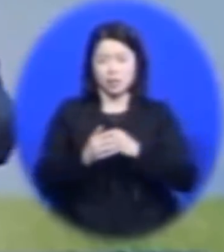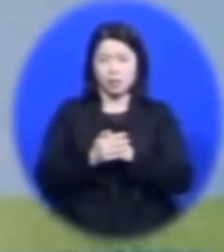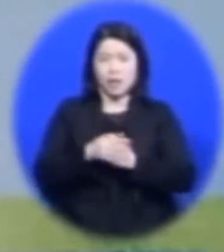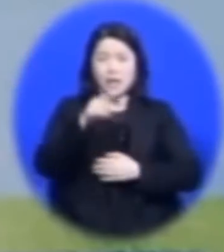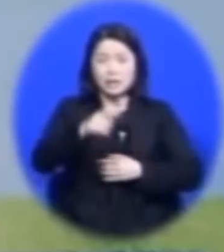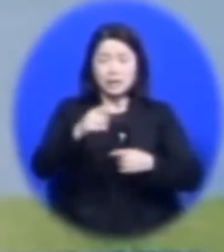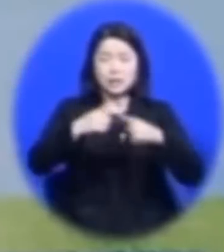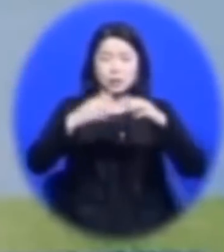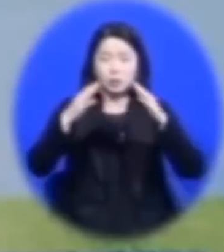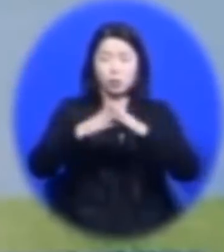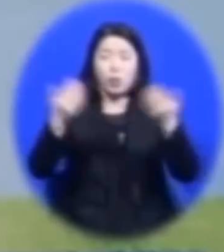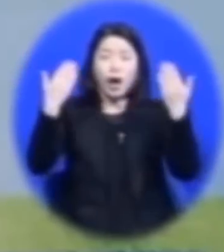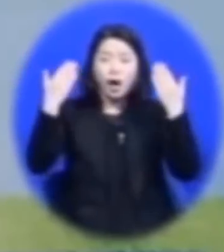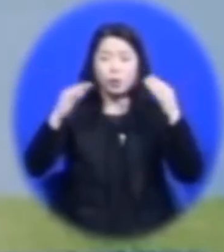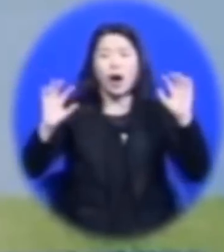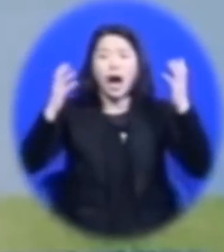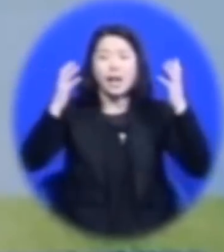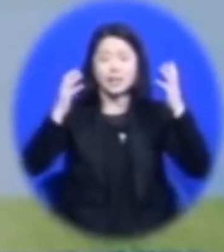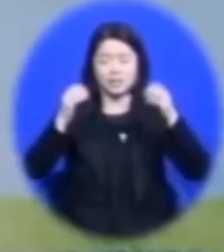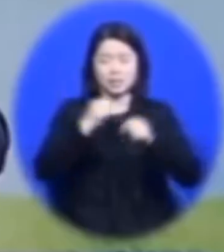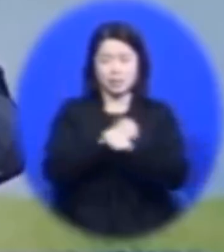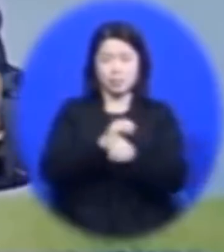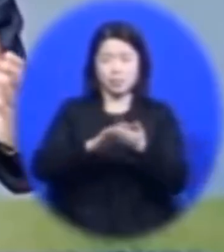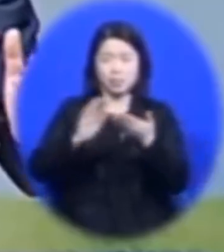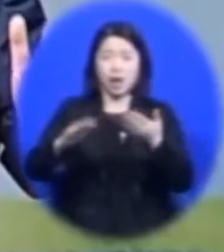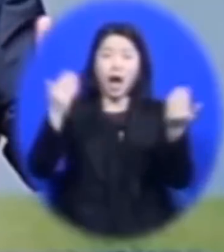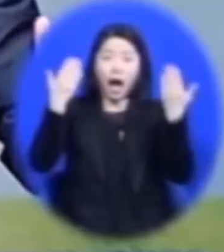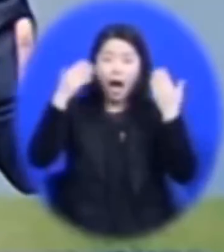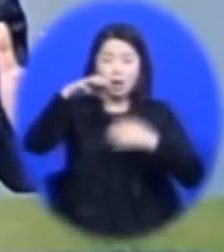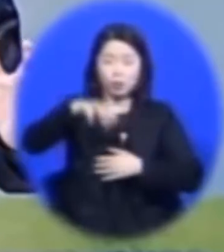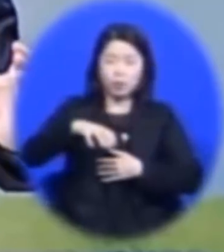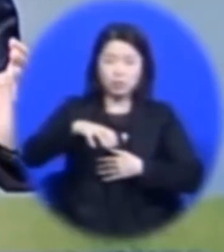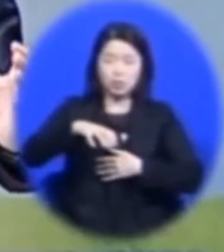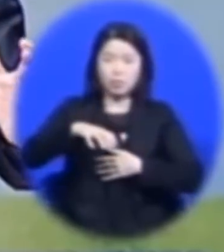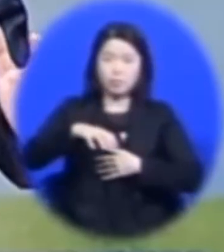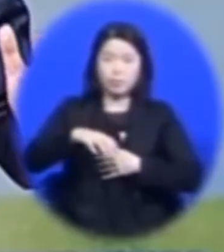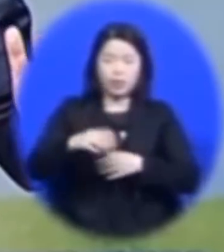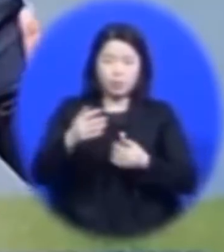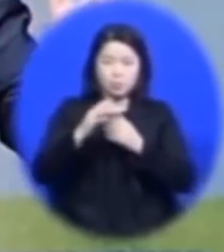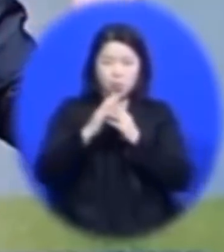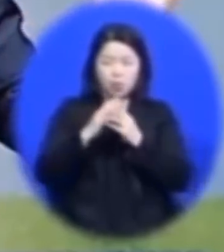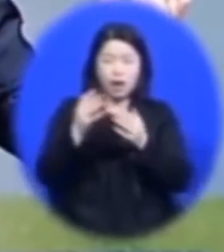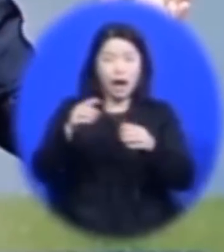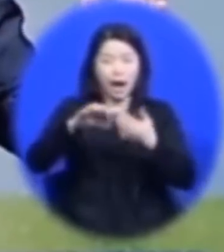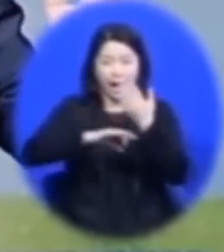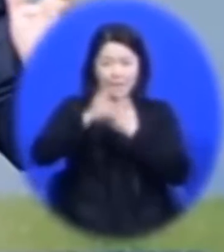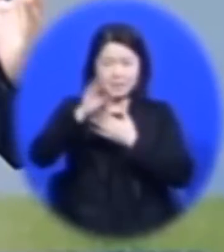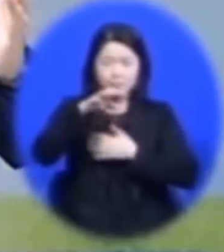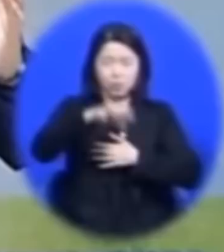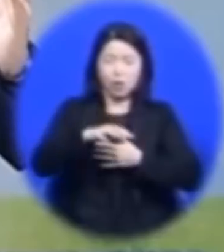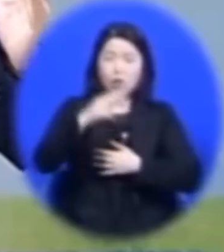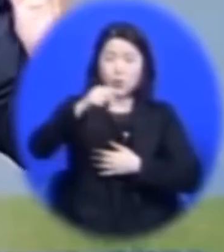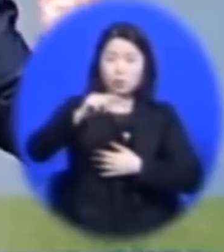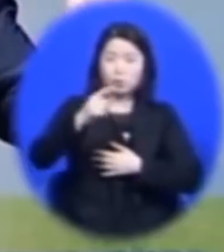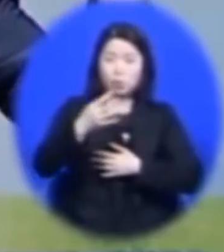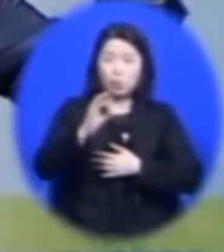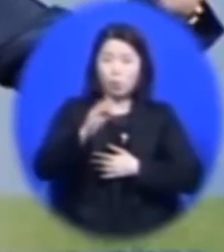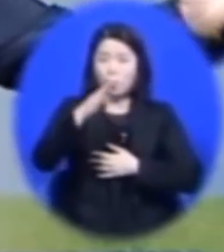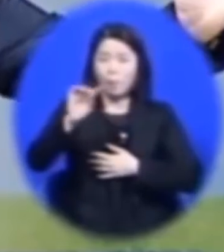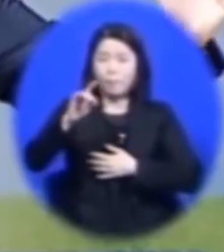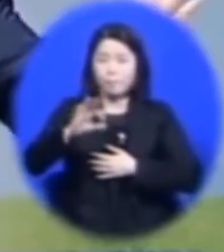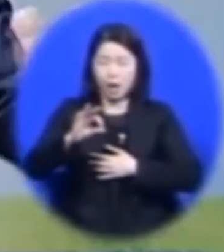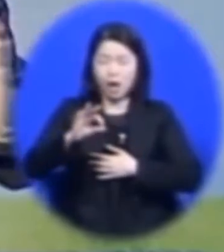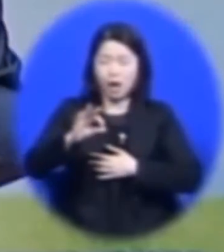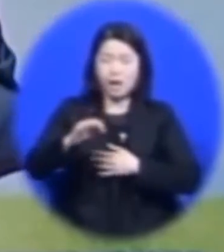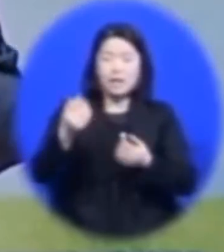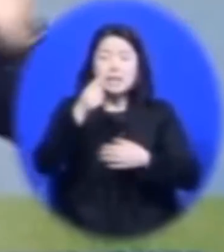그 교회 교회 학교 아이들입니다 학교에서 조회 시간에 동방 욥의 어 일본